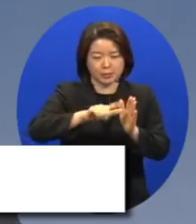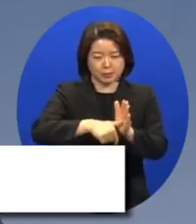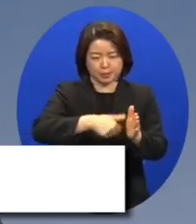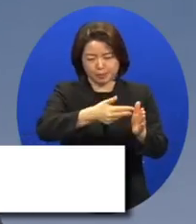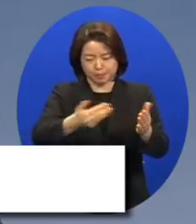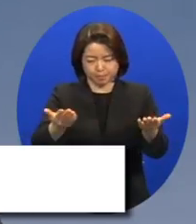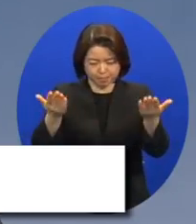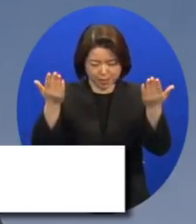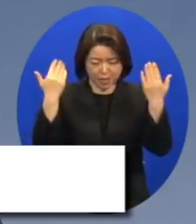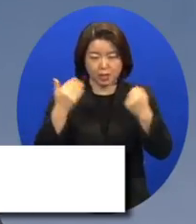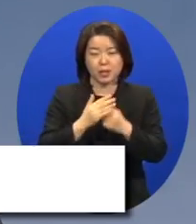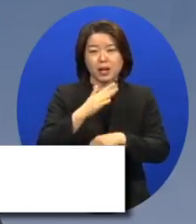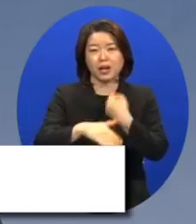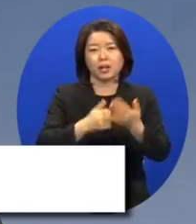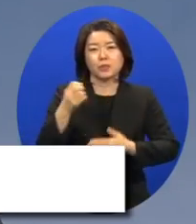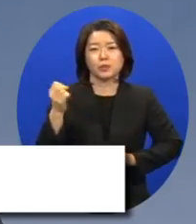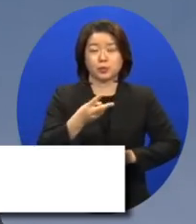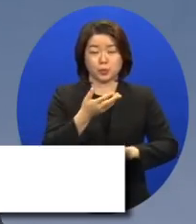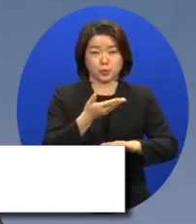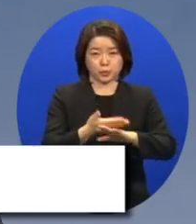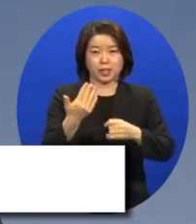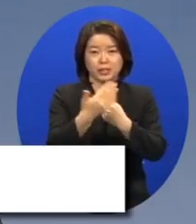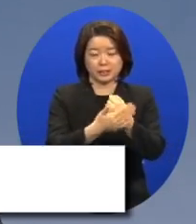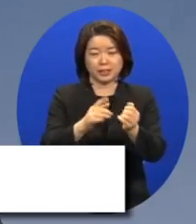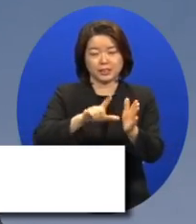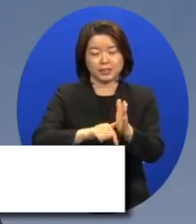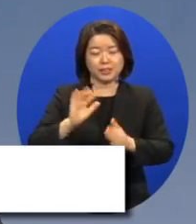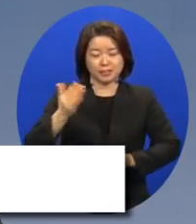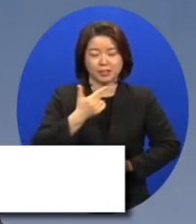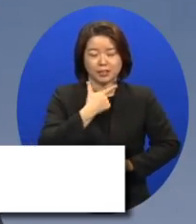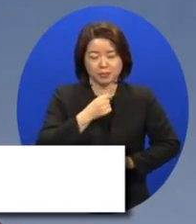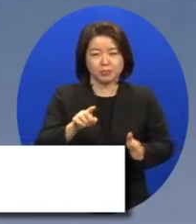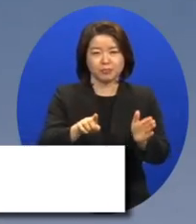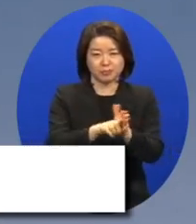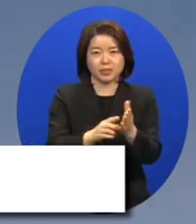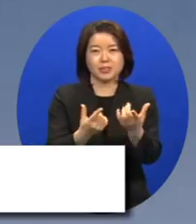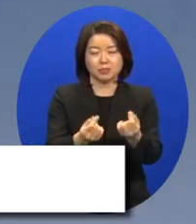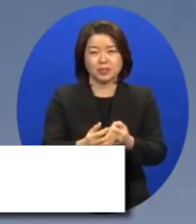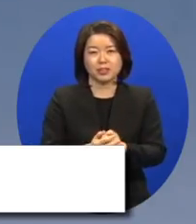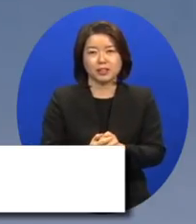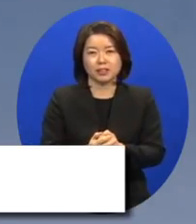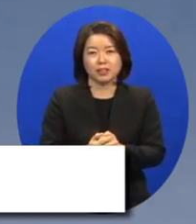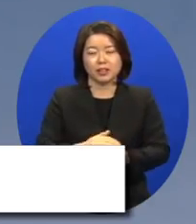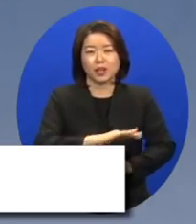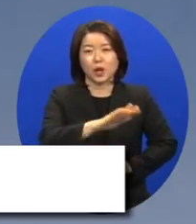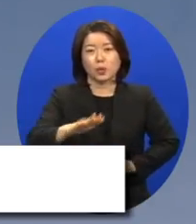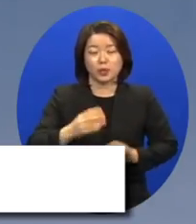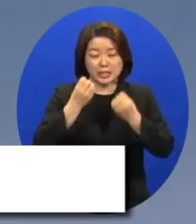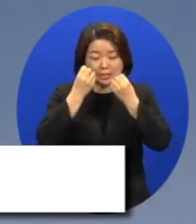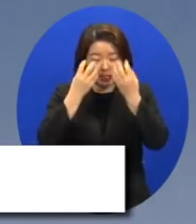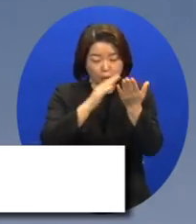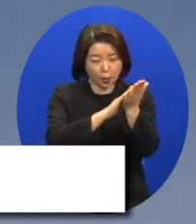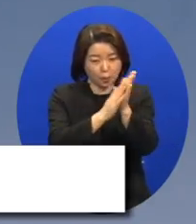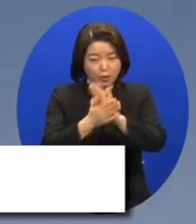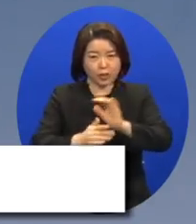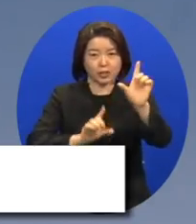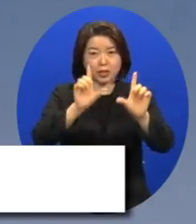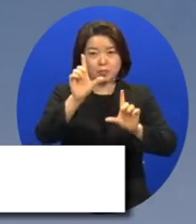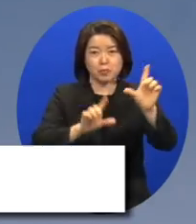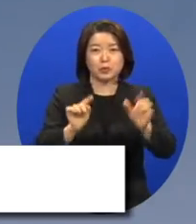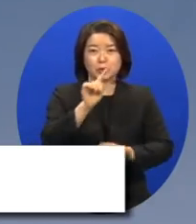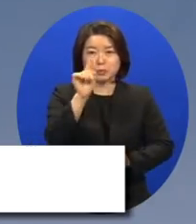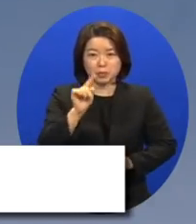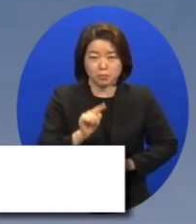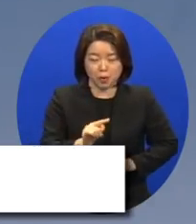은혜에 시간이 될 수 있으리라고 믿습니다 우리의 새로운 변화된 모습 이라는 것은 하나님의